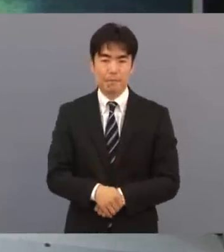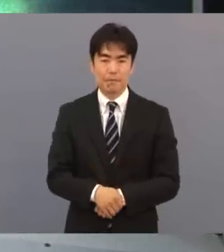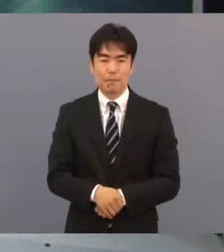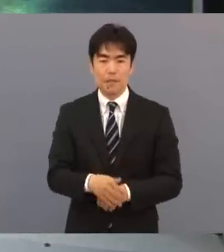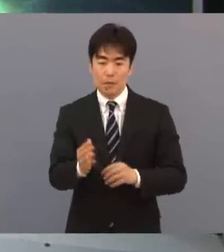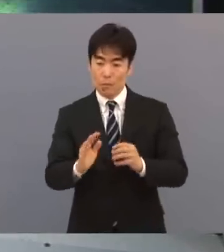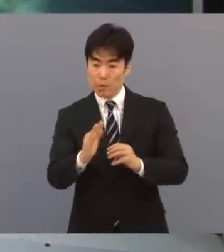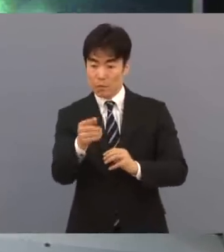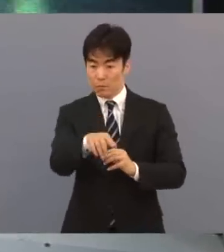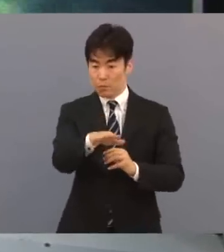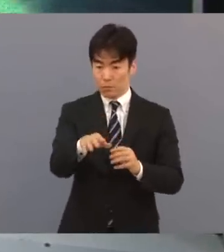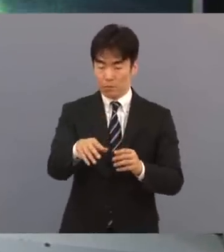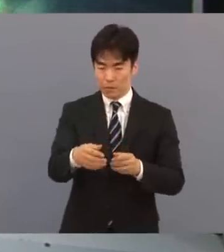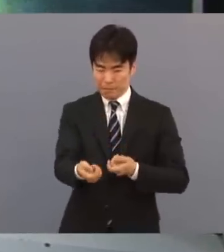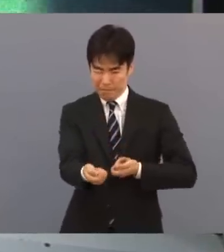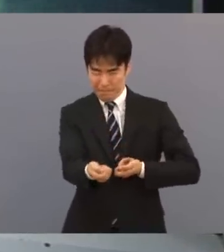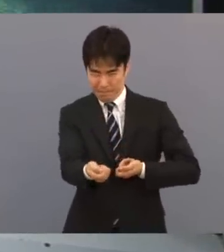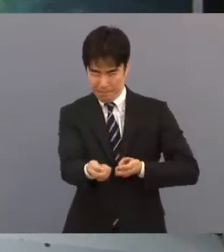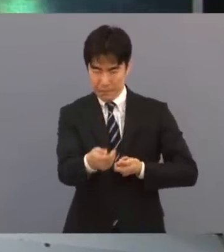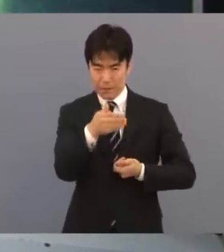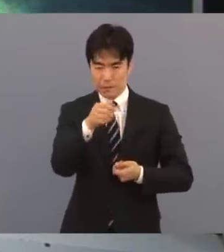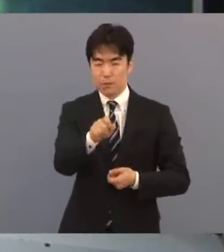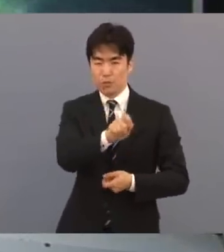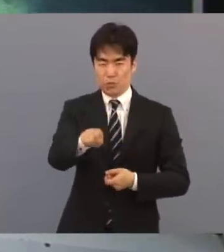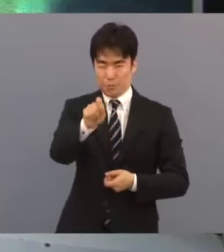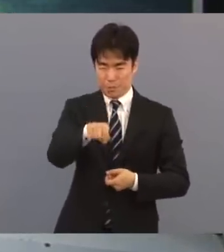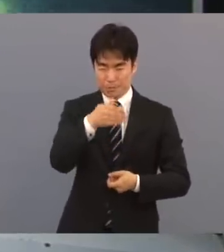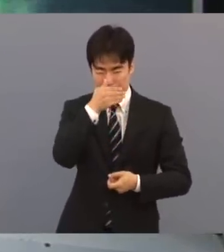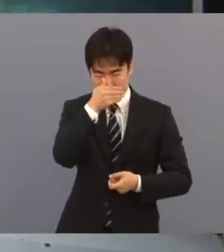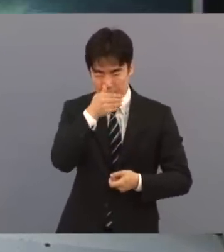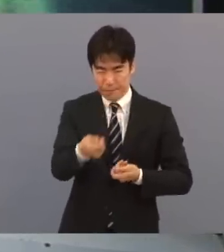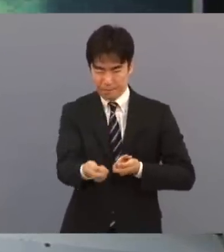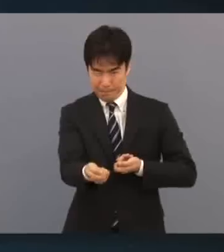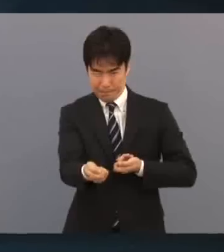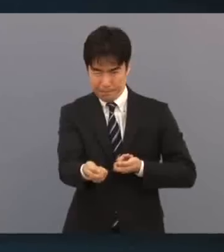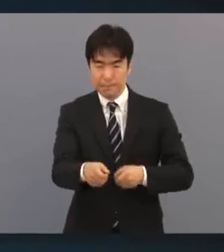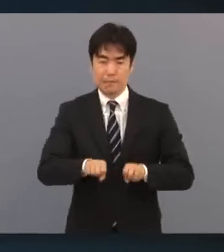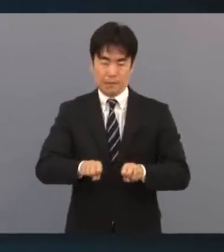燃えているものにまんべんなく放射します。